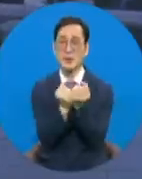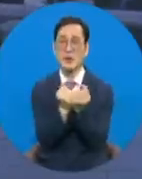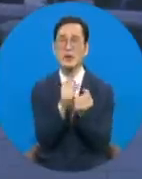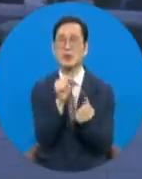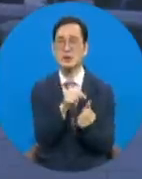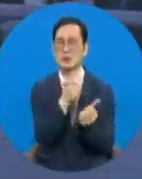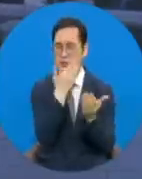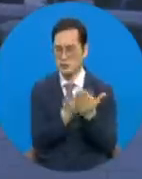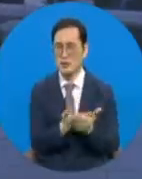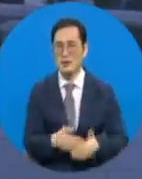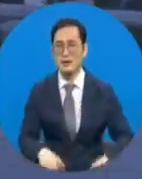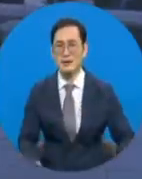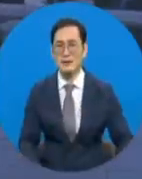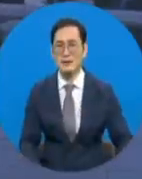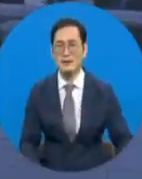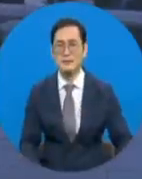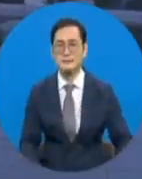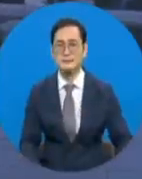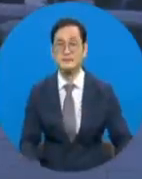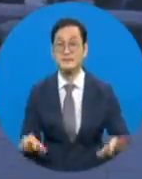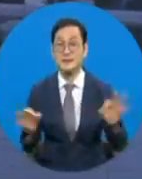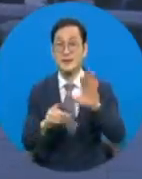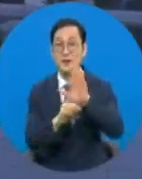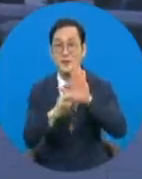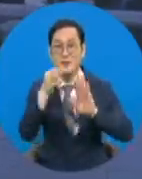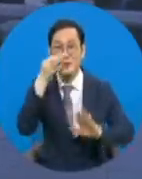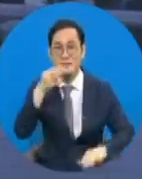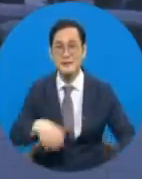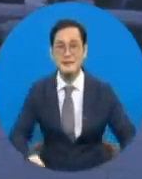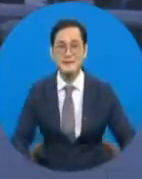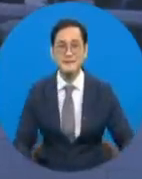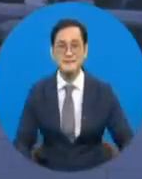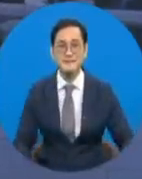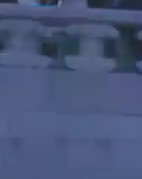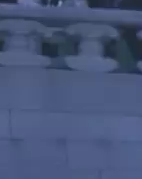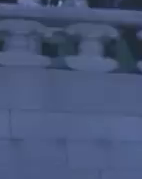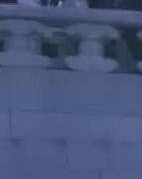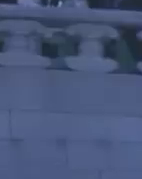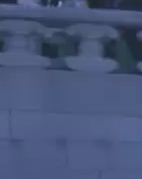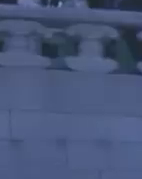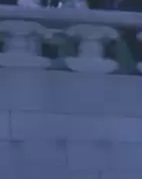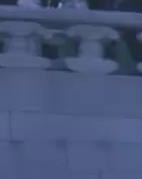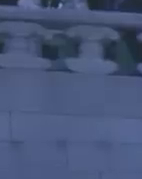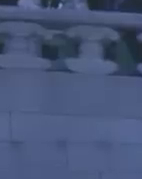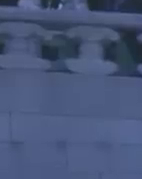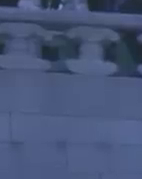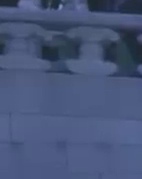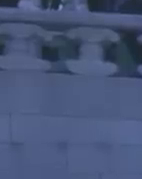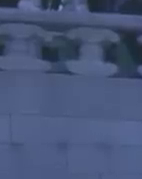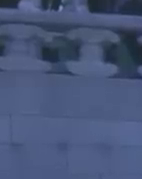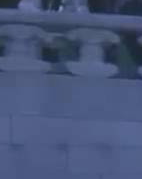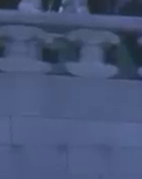이런 얘기도 했었습니다. 저희는 60초 뒤에 돌아오겠습니다. 네,